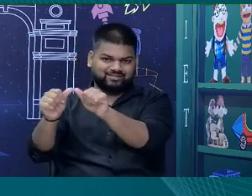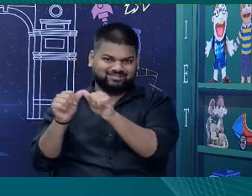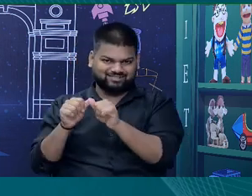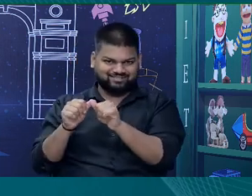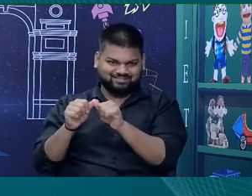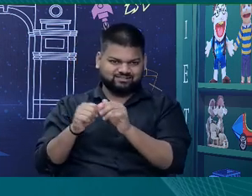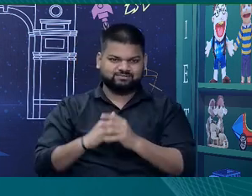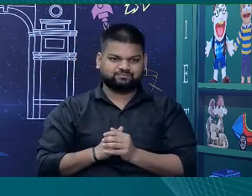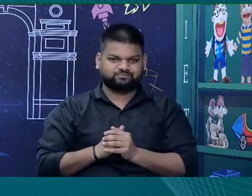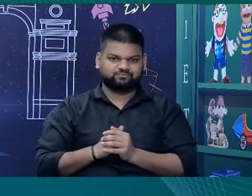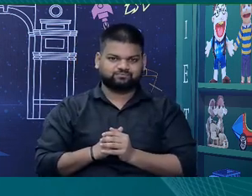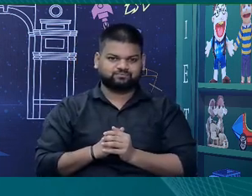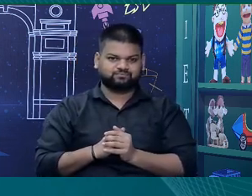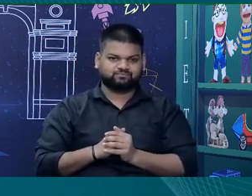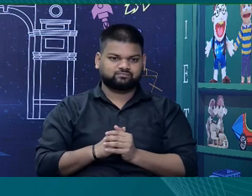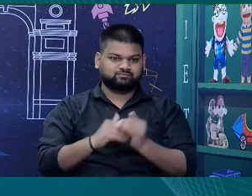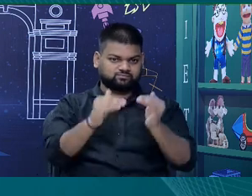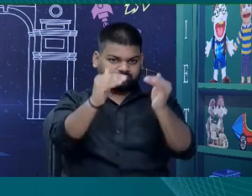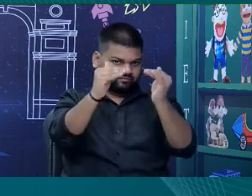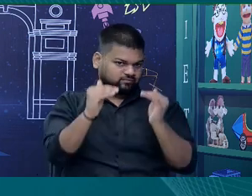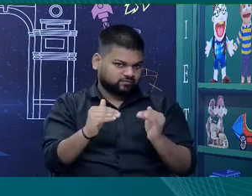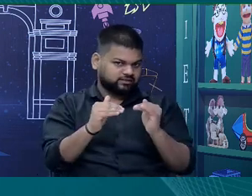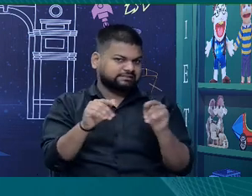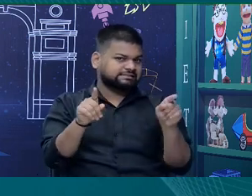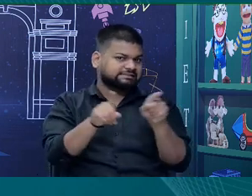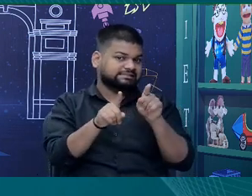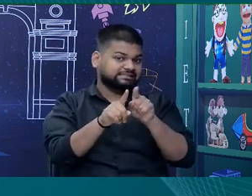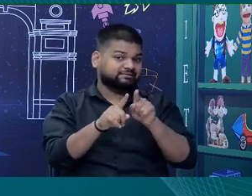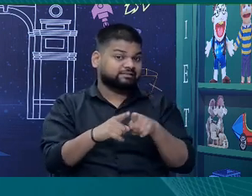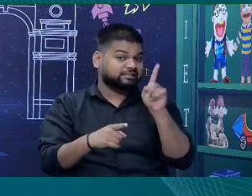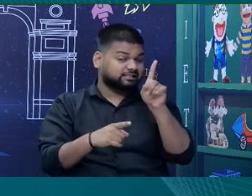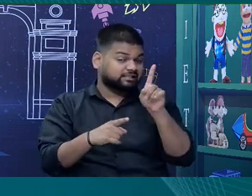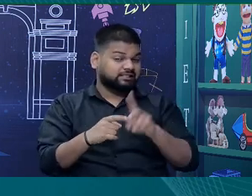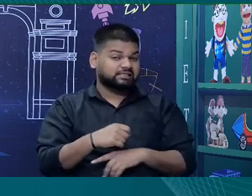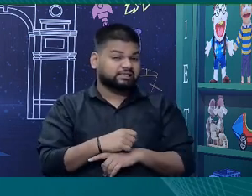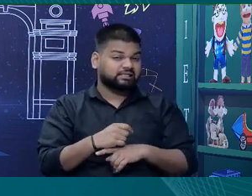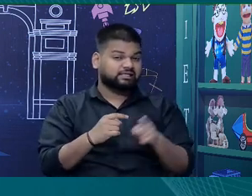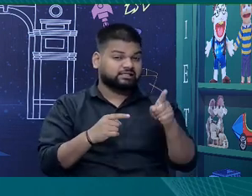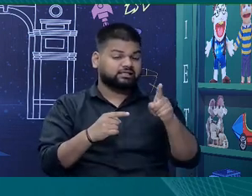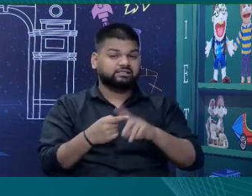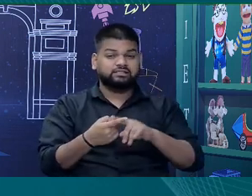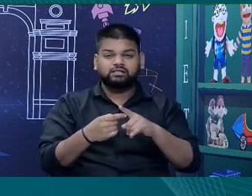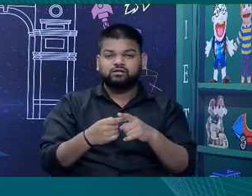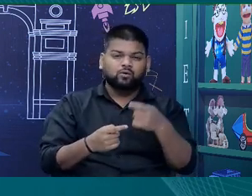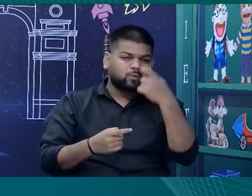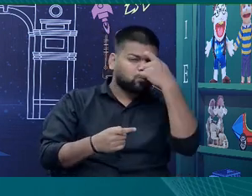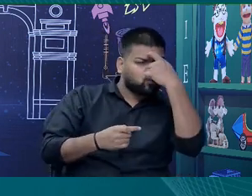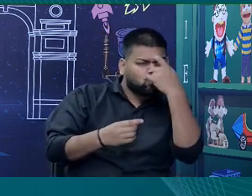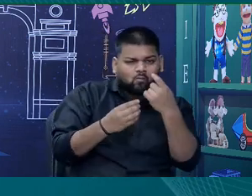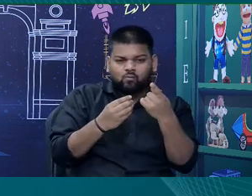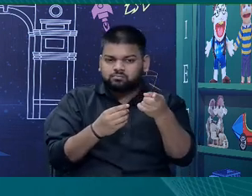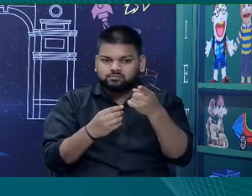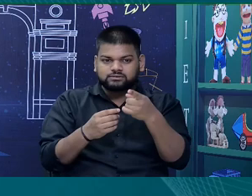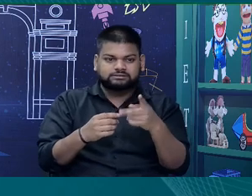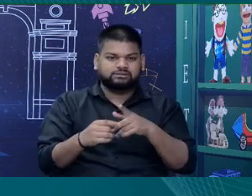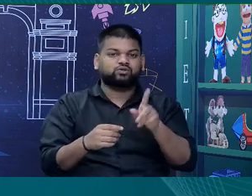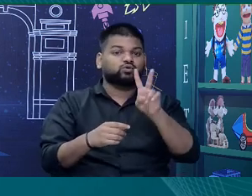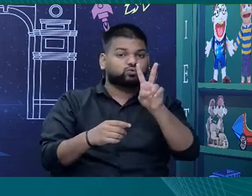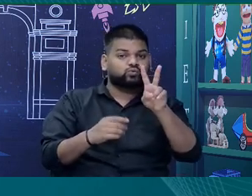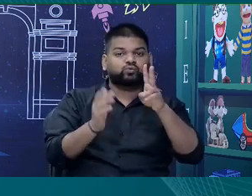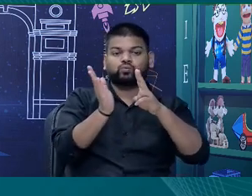आपने मुझे बताया 16 तो कर इस पॉन्डिंग एक इक्वेशन मेरे पास बन के ए गया था 2n + 10 = 16 इस